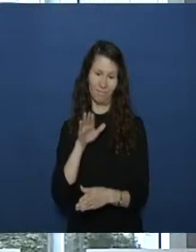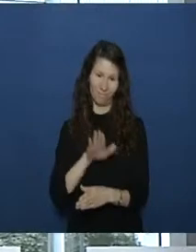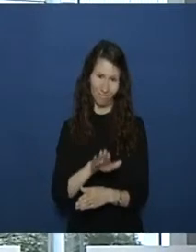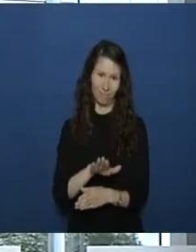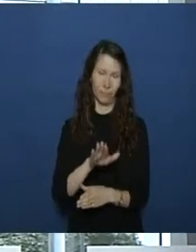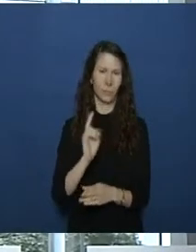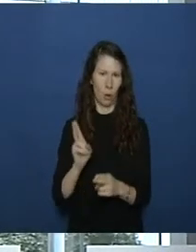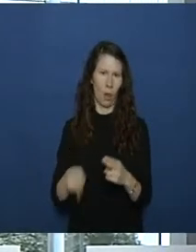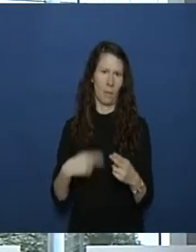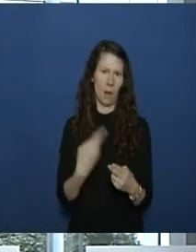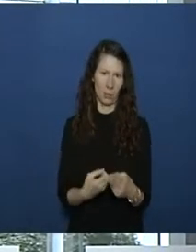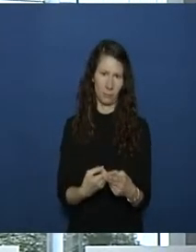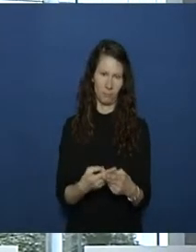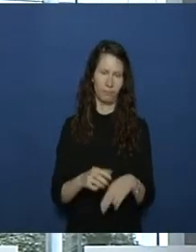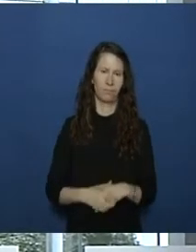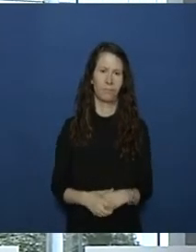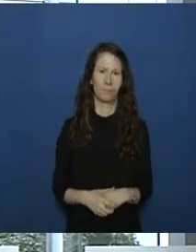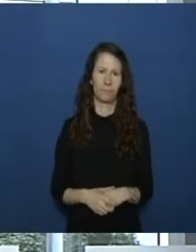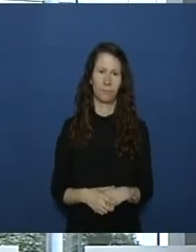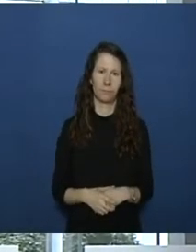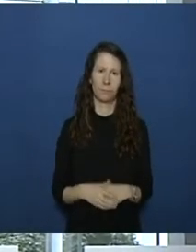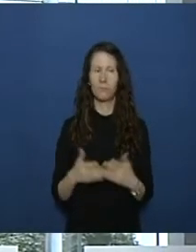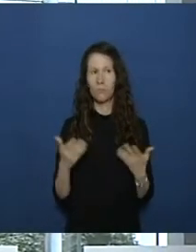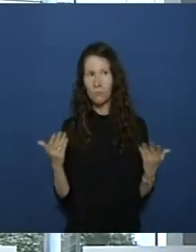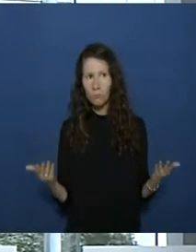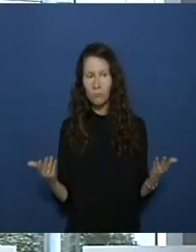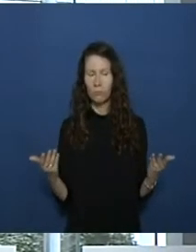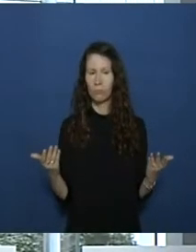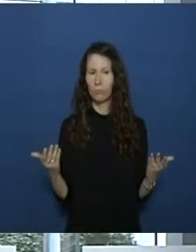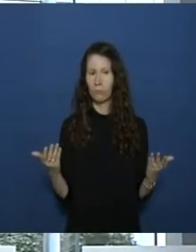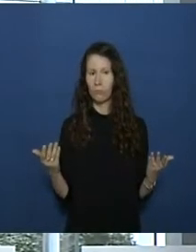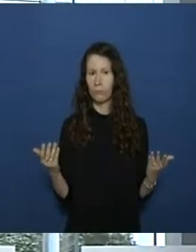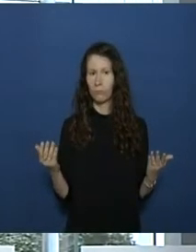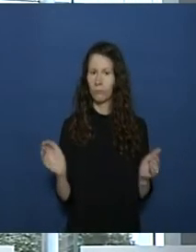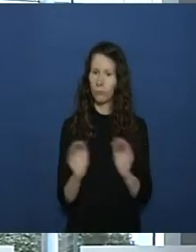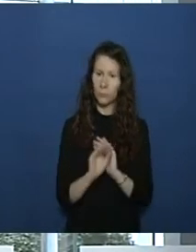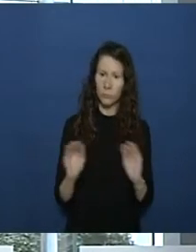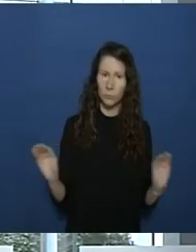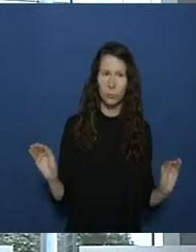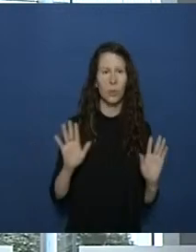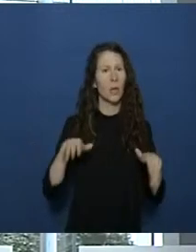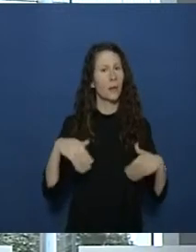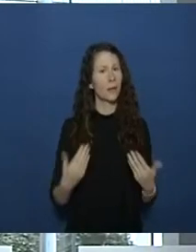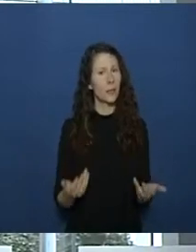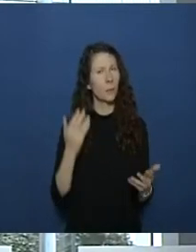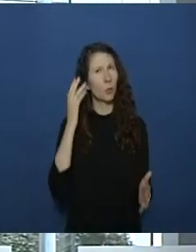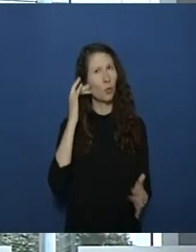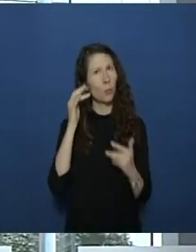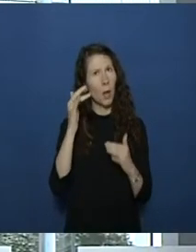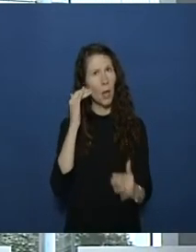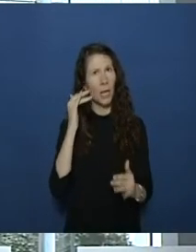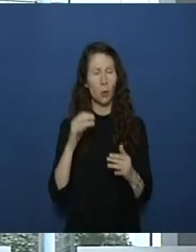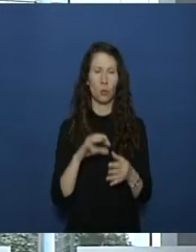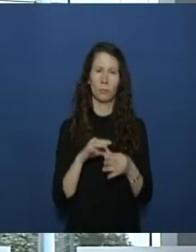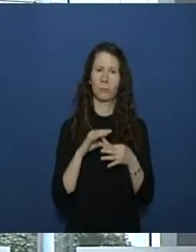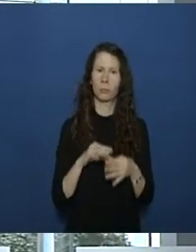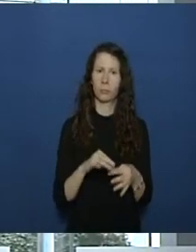Ich kann Ihnen dazu sagen, dass es Überlegungen gibt im